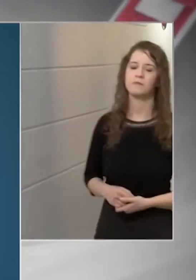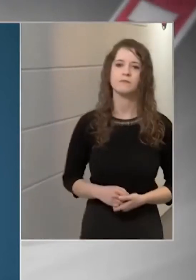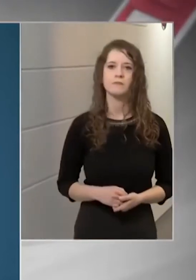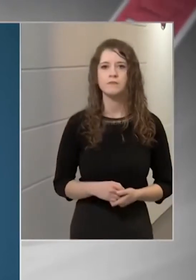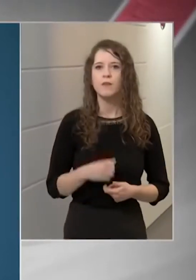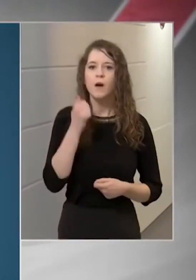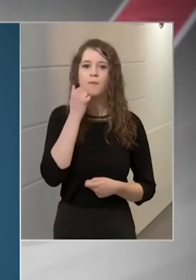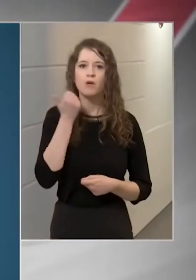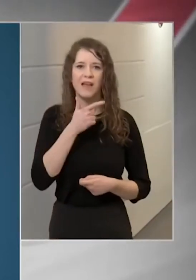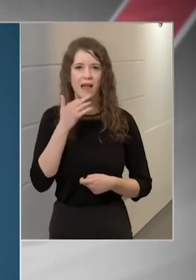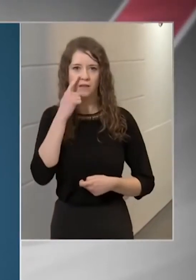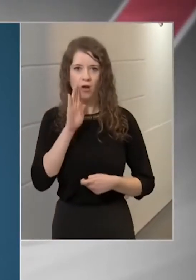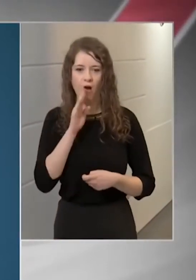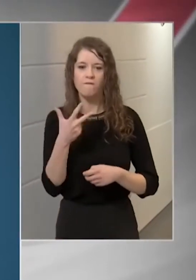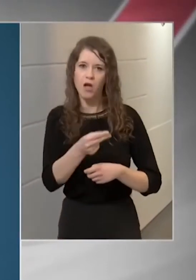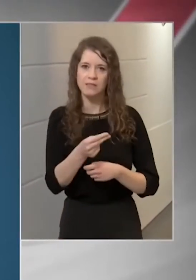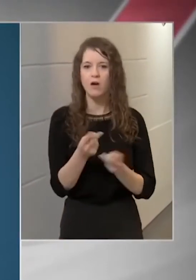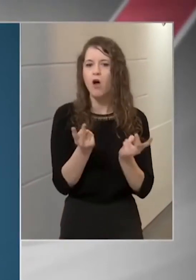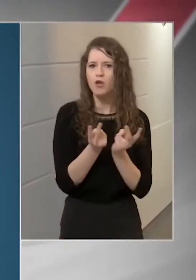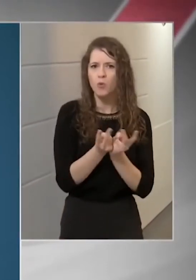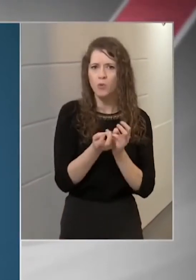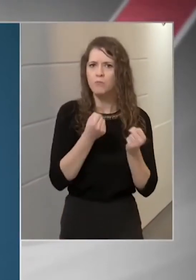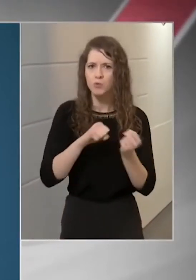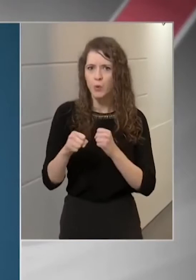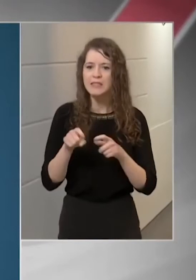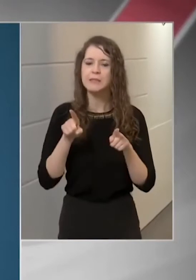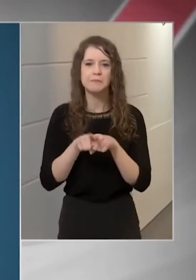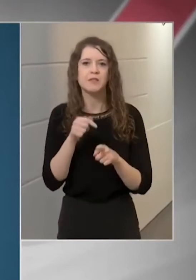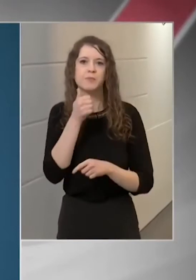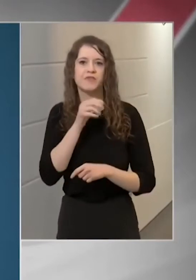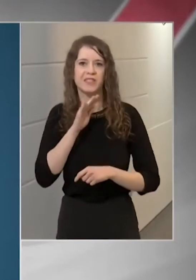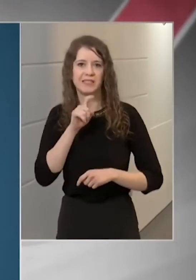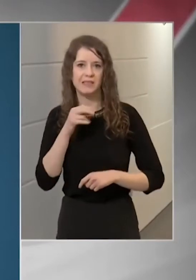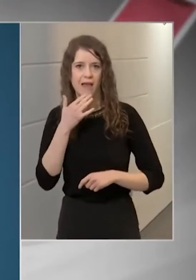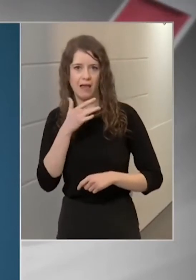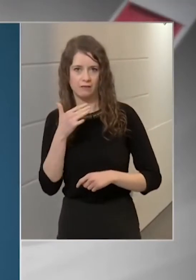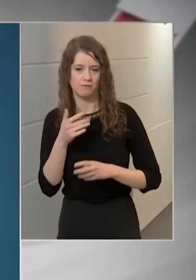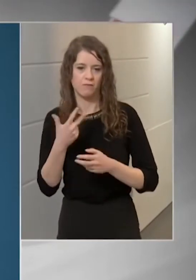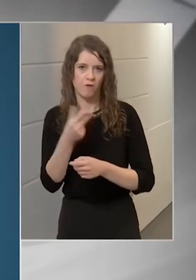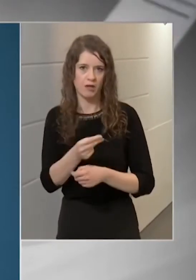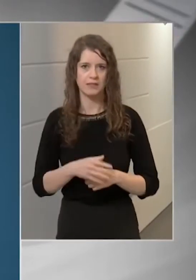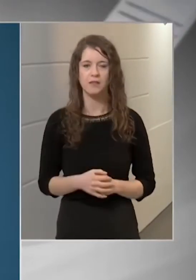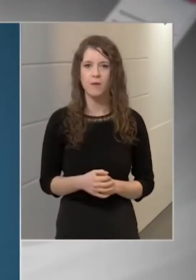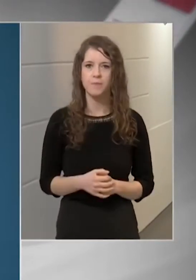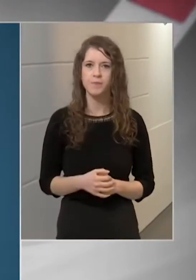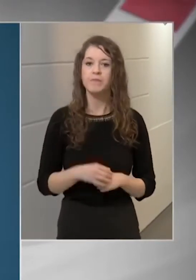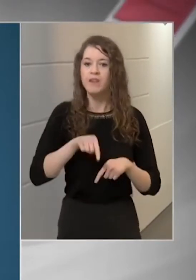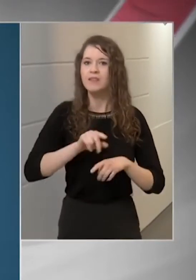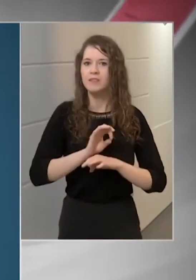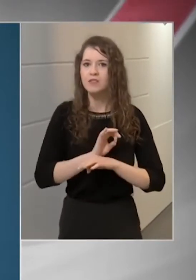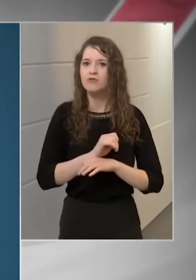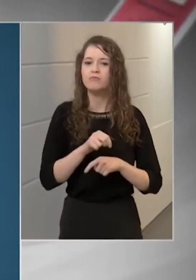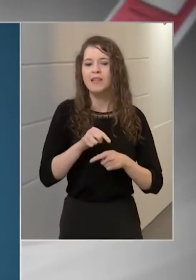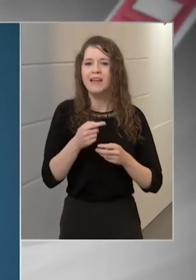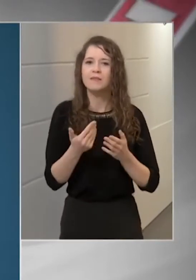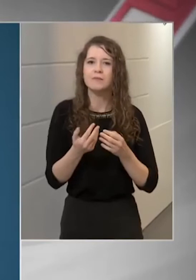hasonlóképpen működik, mint a Pfizer vakcina, tehát ez is egy hírvívő RNS, egy